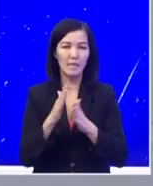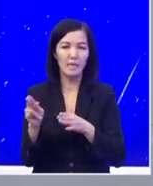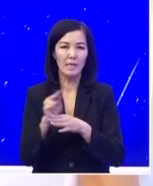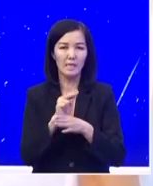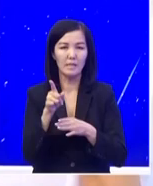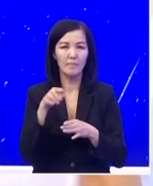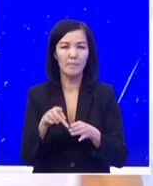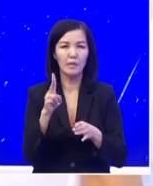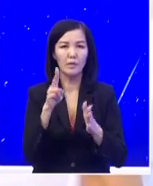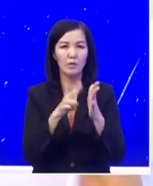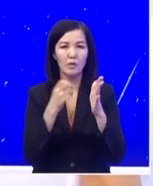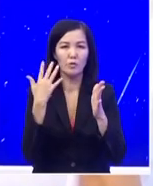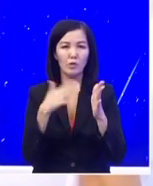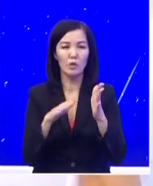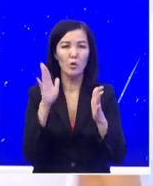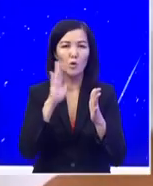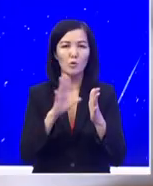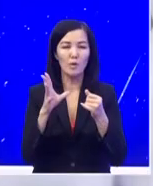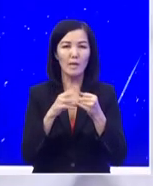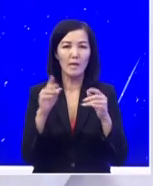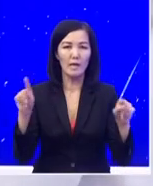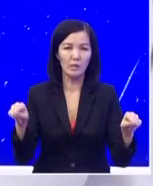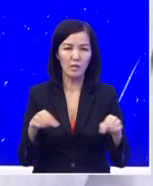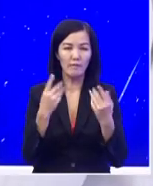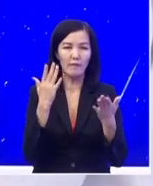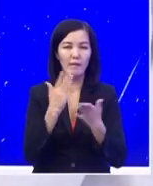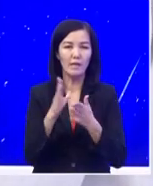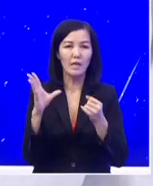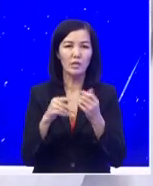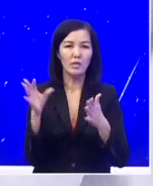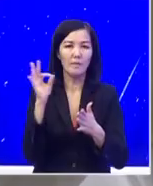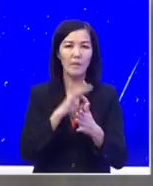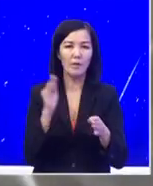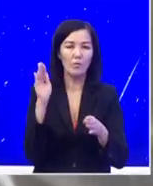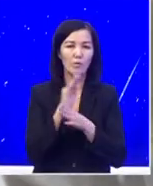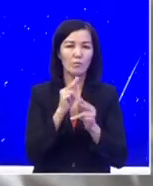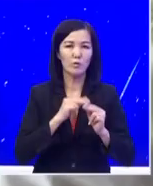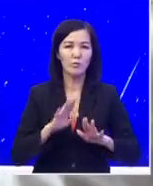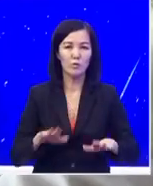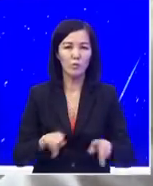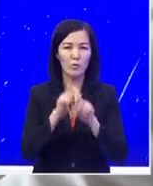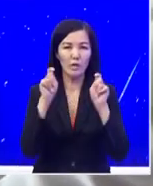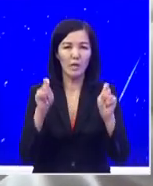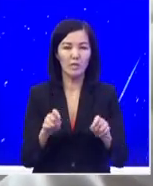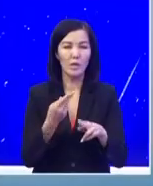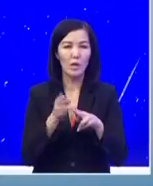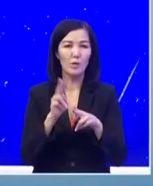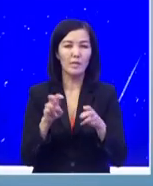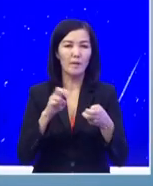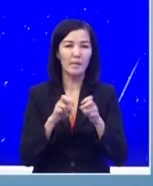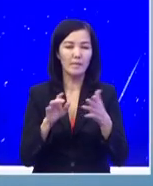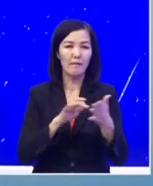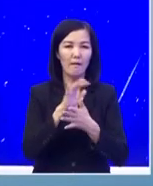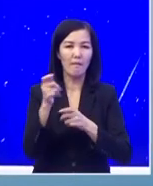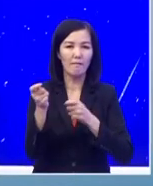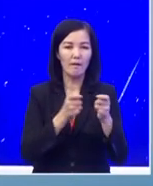суармалы аймақ жұмысы қайта жанданбақ. Жер тиімді игерілетін болса, қосымша жұмыс орындары ашылады. Сондықтан бұл мәселені қалалық